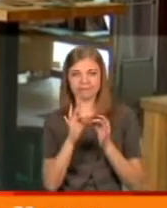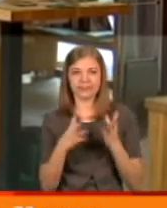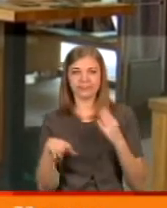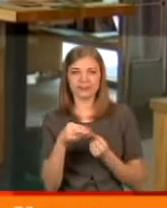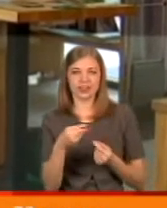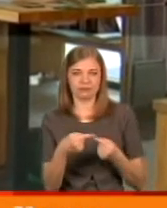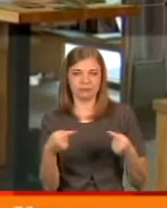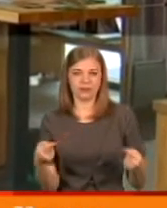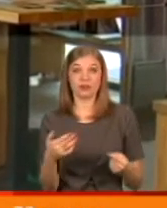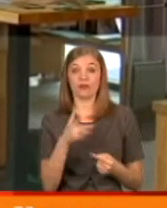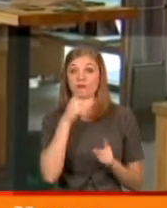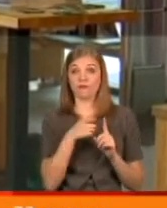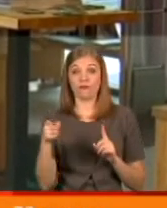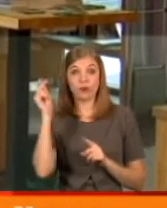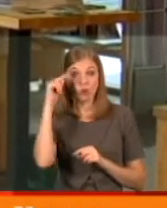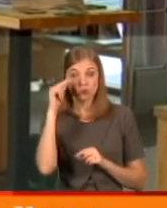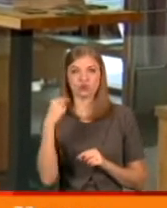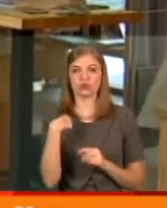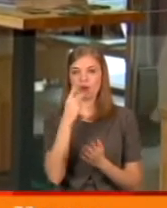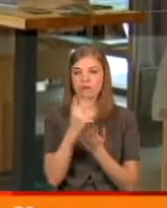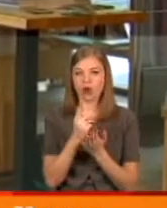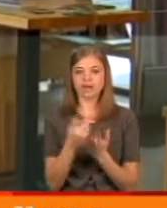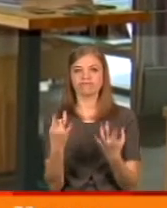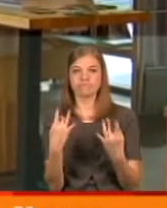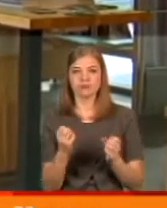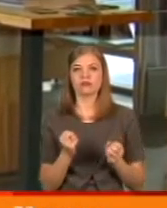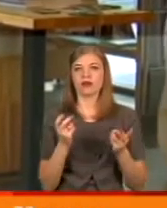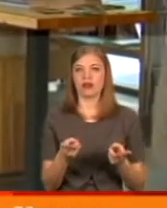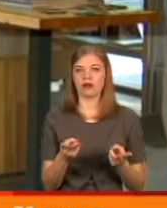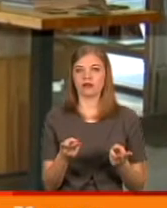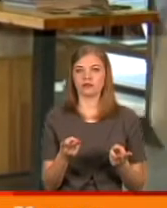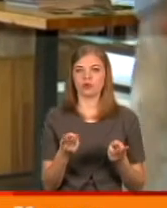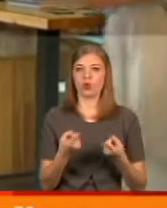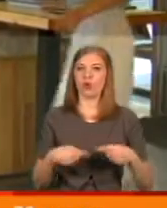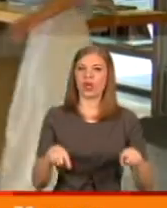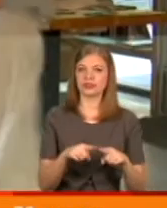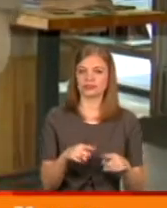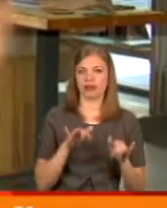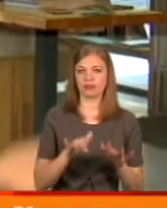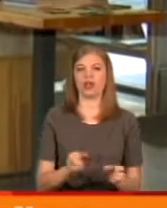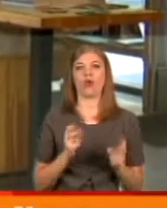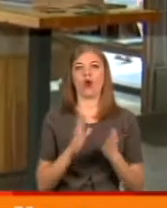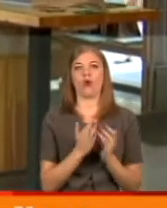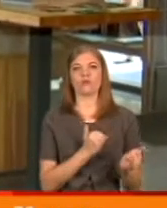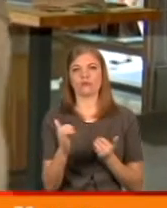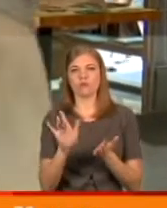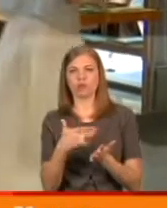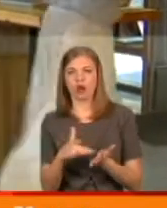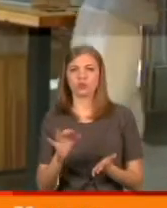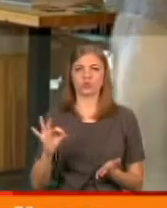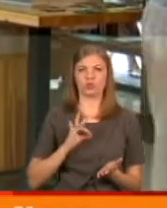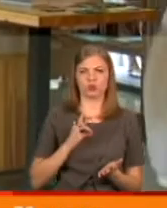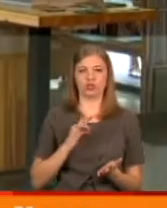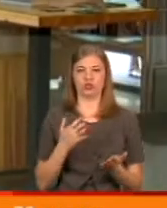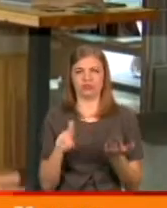елементів. Во время обучения нам показують, розказують, як организовать дело, как обеспечить бухгалтерскую и юридическую